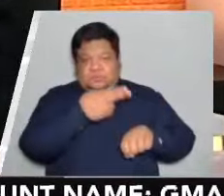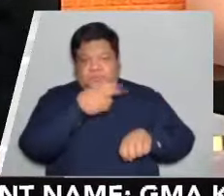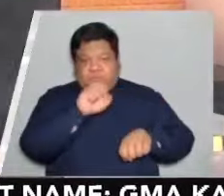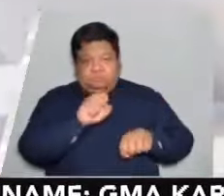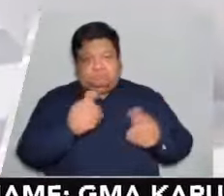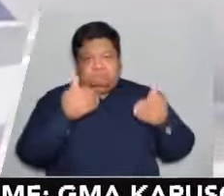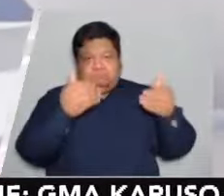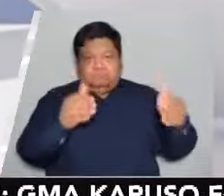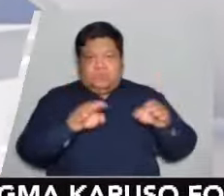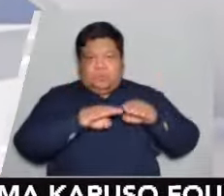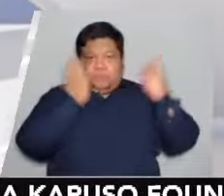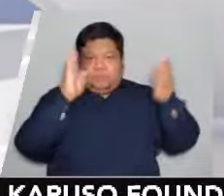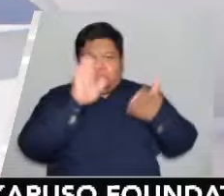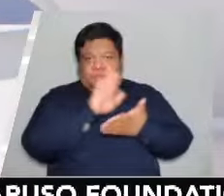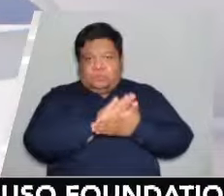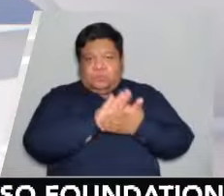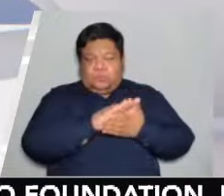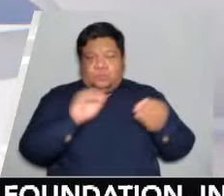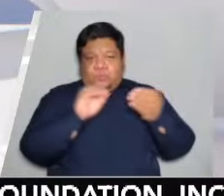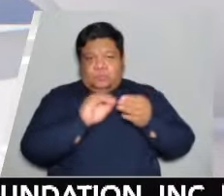James Agustin